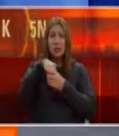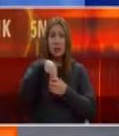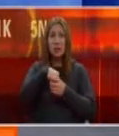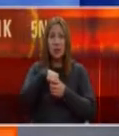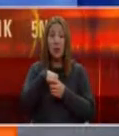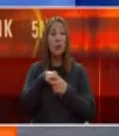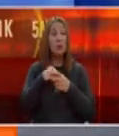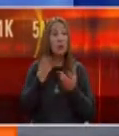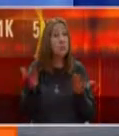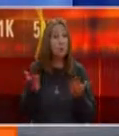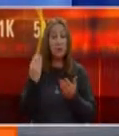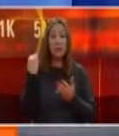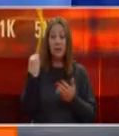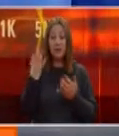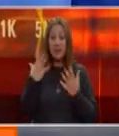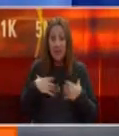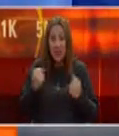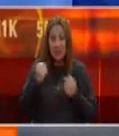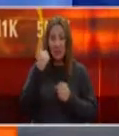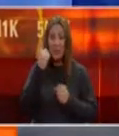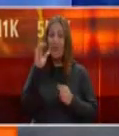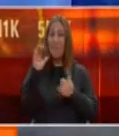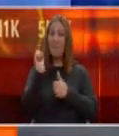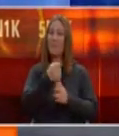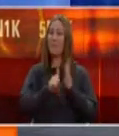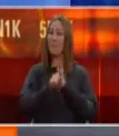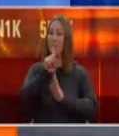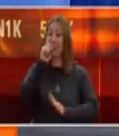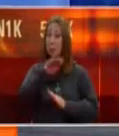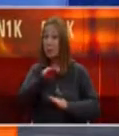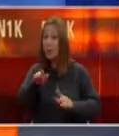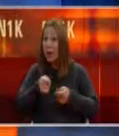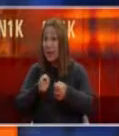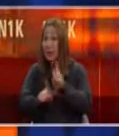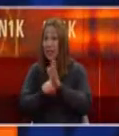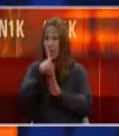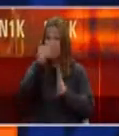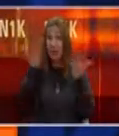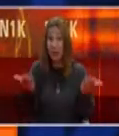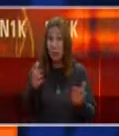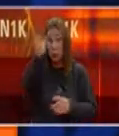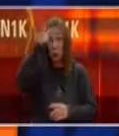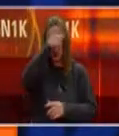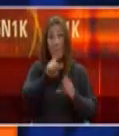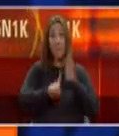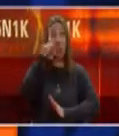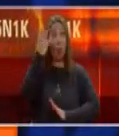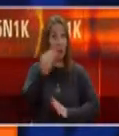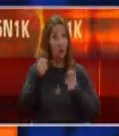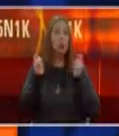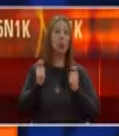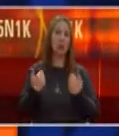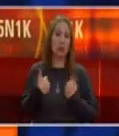konusunda. Yani yeni bir sağlıklı ve başarılı bir nesil yapacaksak, Türkiye başarılı olacaksa, ki olmak